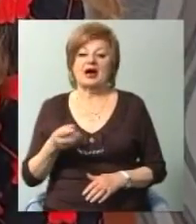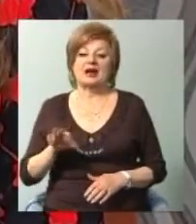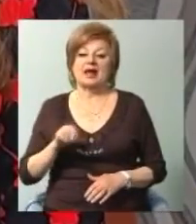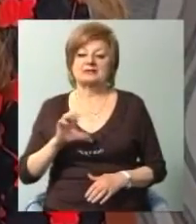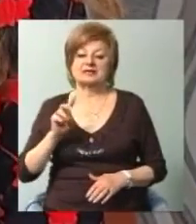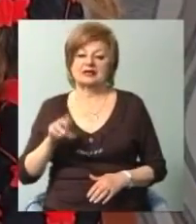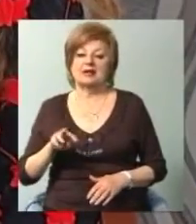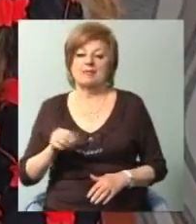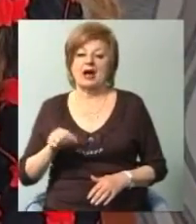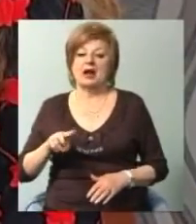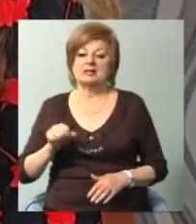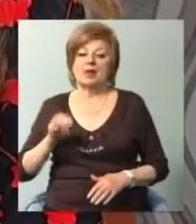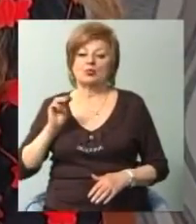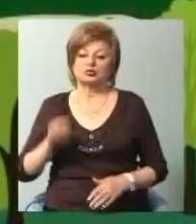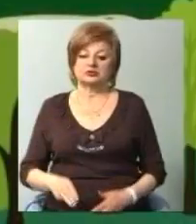аляскінський маламут.